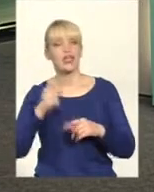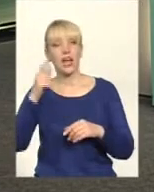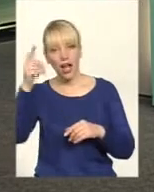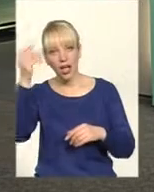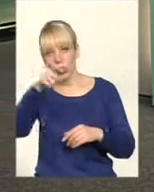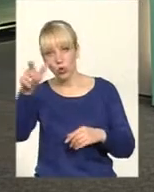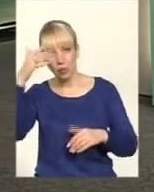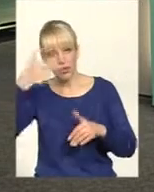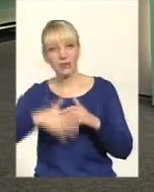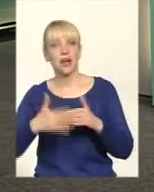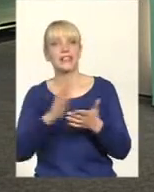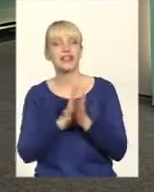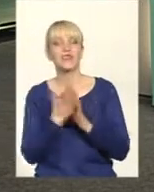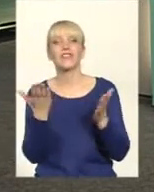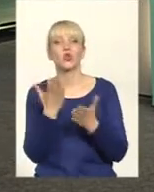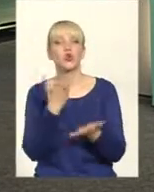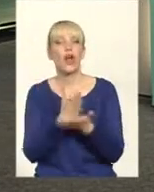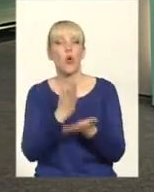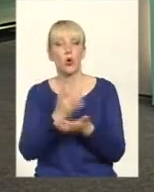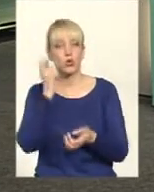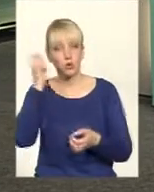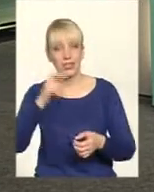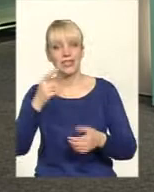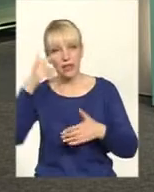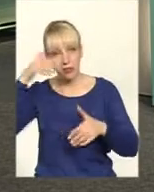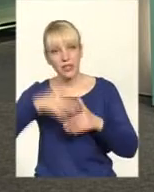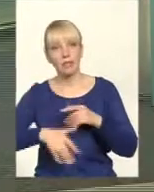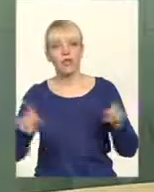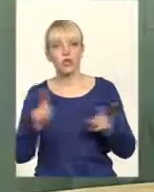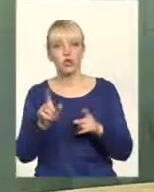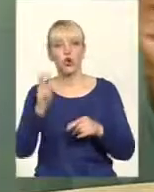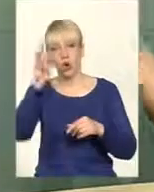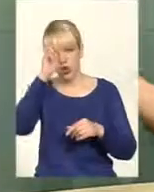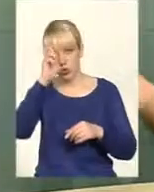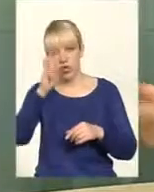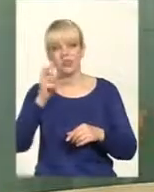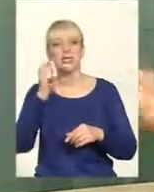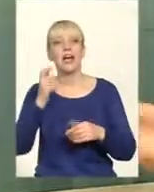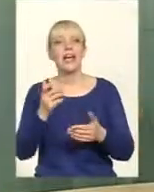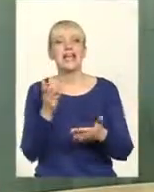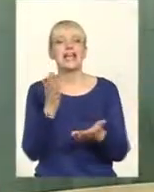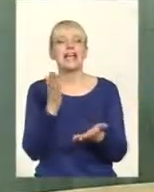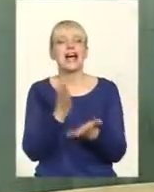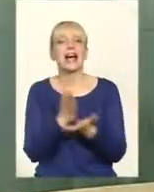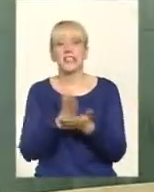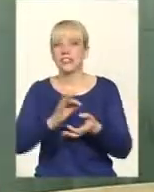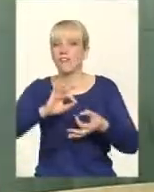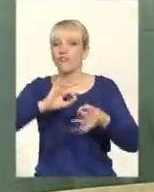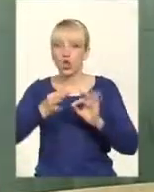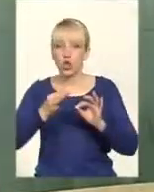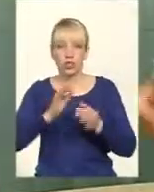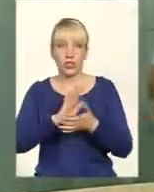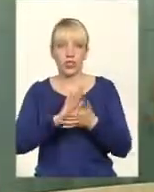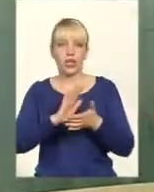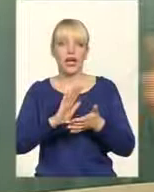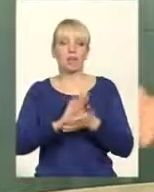ситуацию, в которой находится Украина, они понимают, что государство, находясь в сложных обстоятельствах, не может им вот так вот дать и жилье,